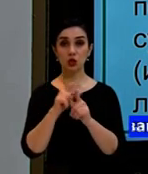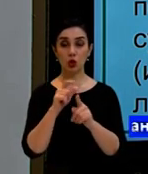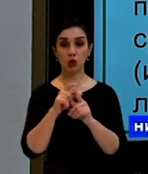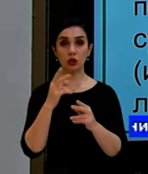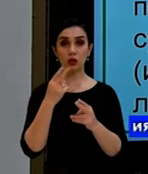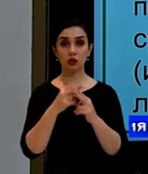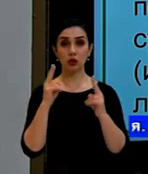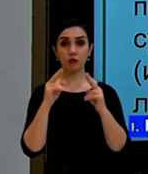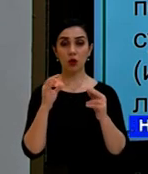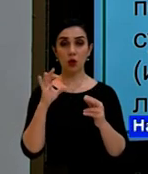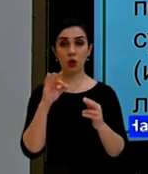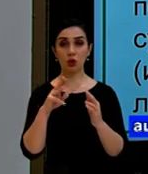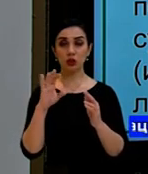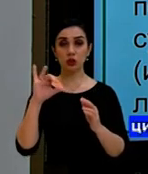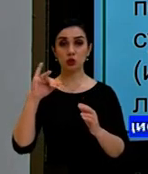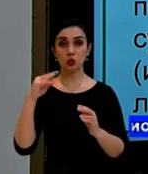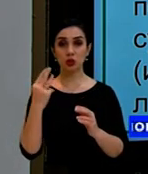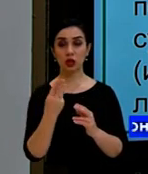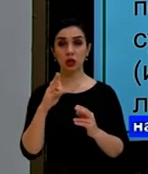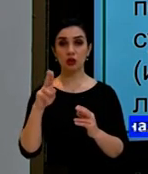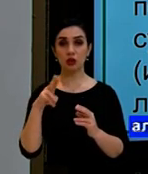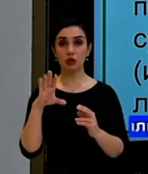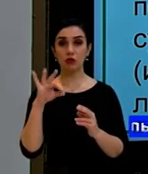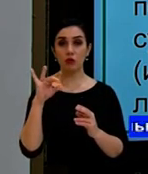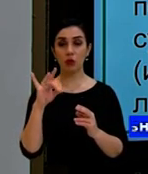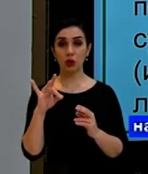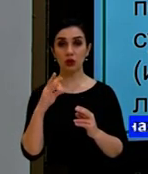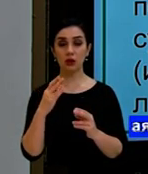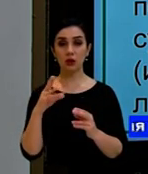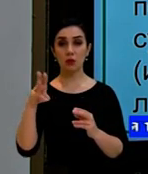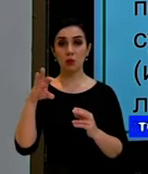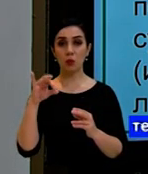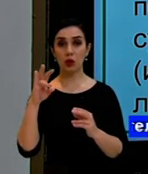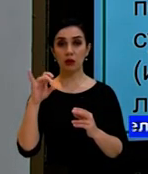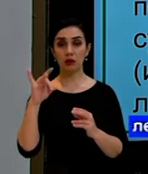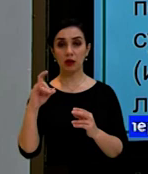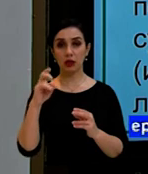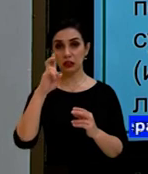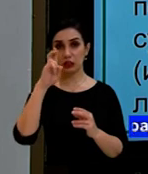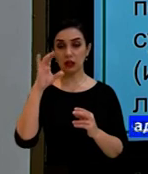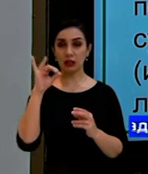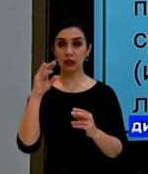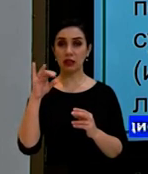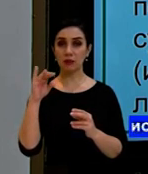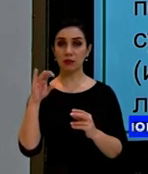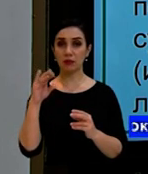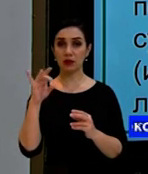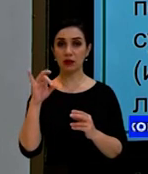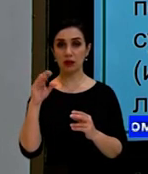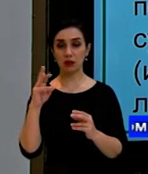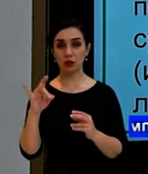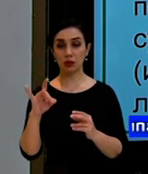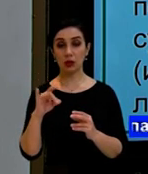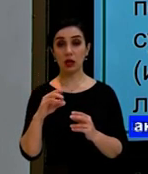образовано от существительного двор в значении монарх царь ну император это же так и